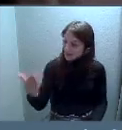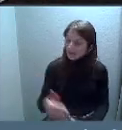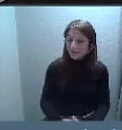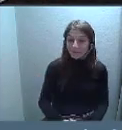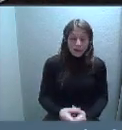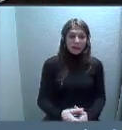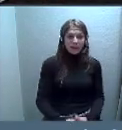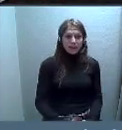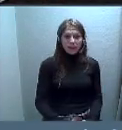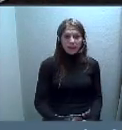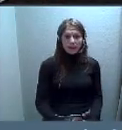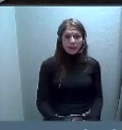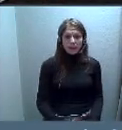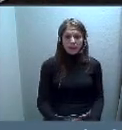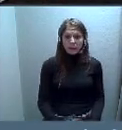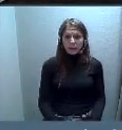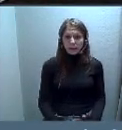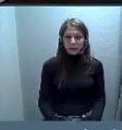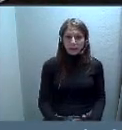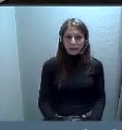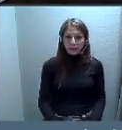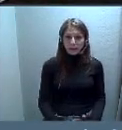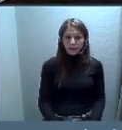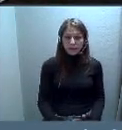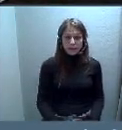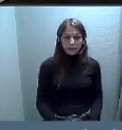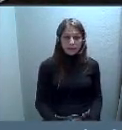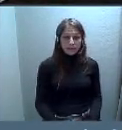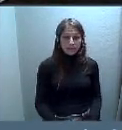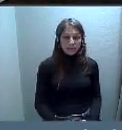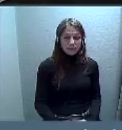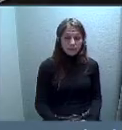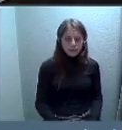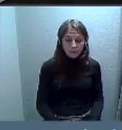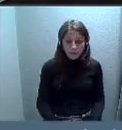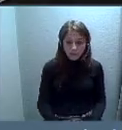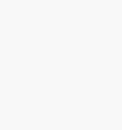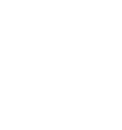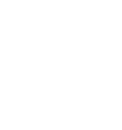Merci à vous. des collectivités territoriales, petites et grandes communes.